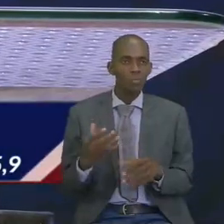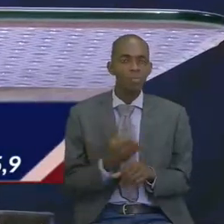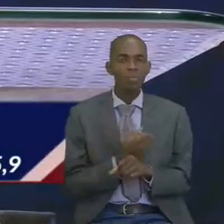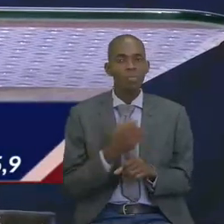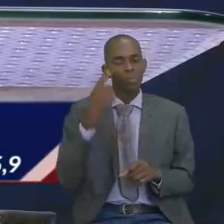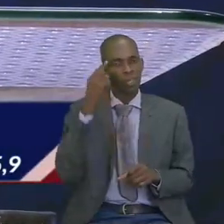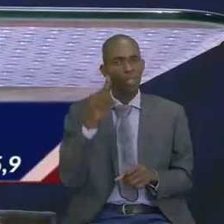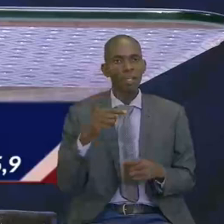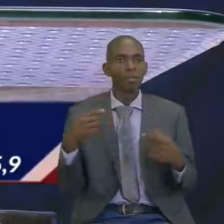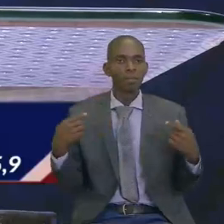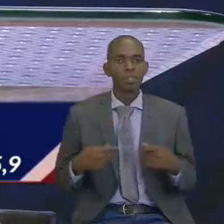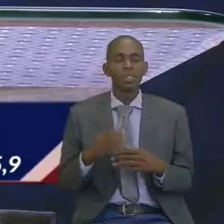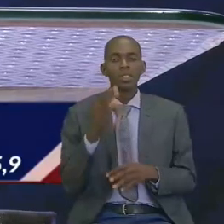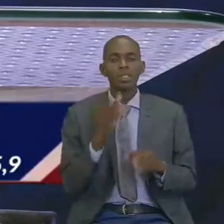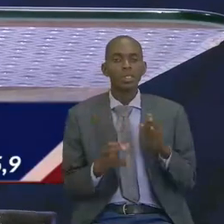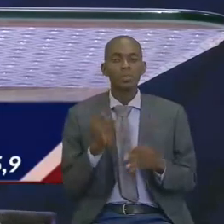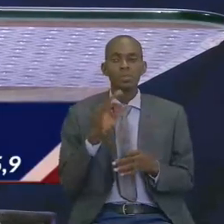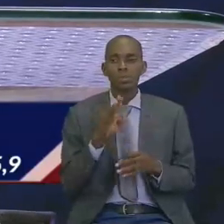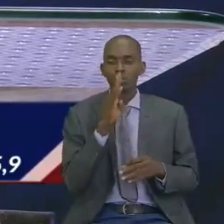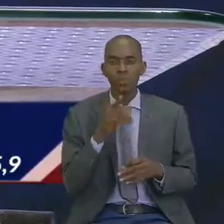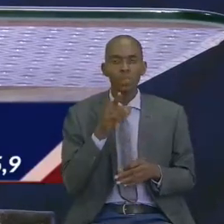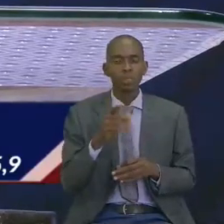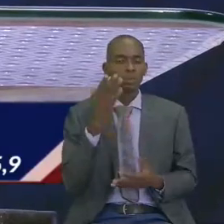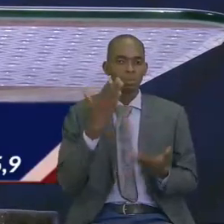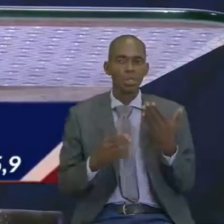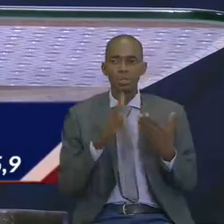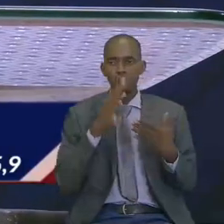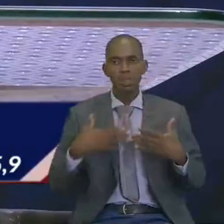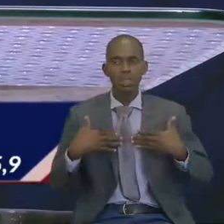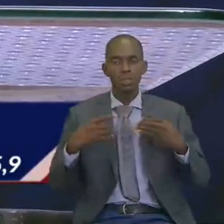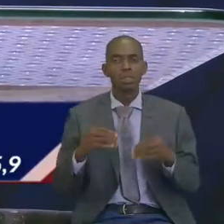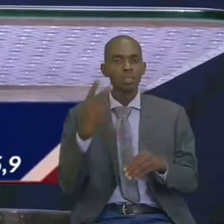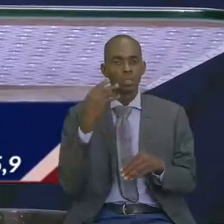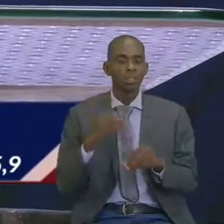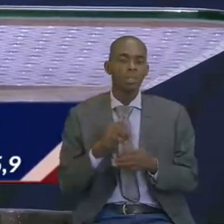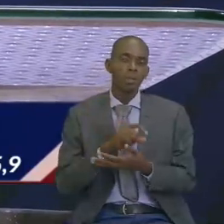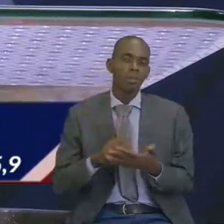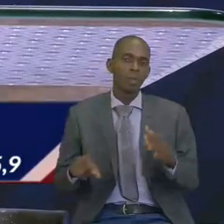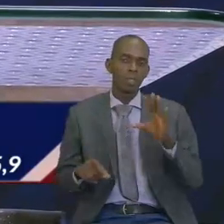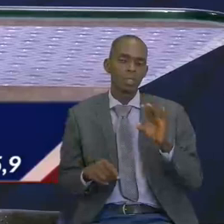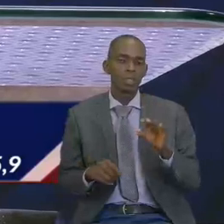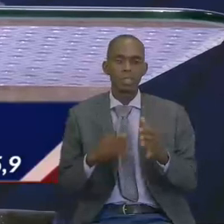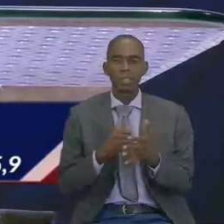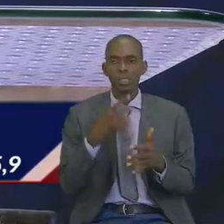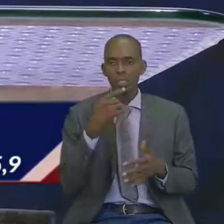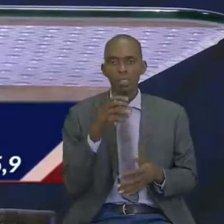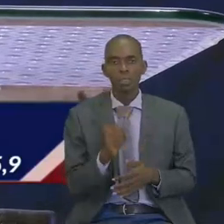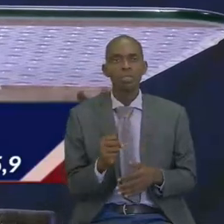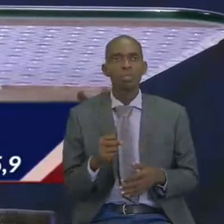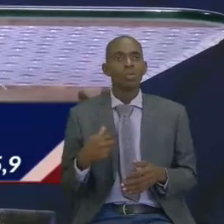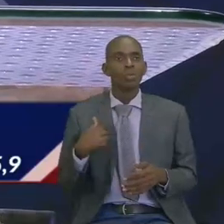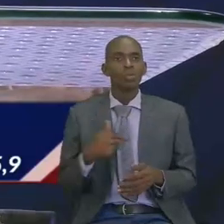plaie, peut-être guérira-t-elle. Verset 9 nous dit, nous avons